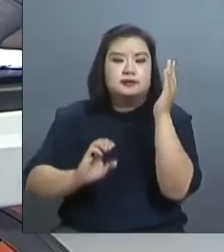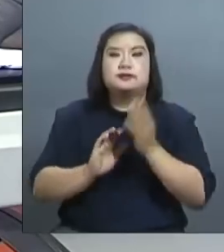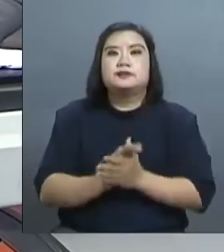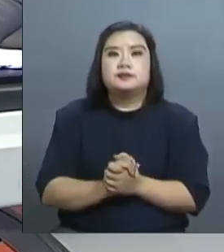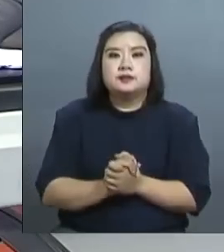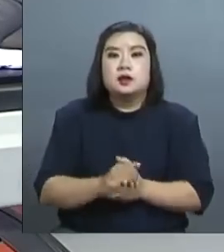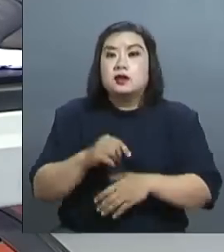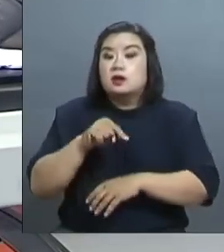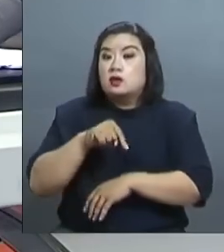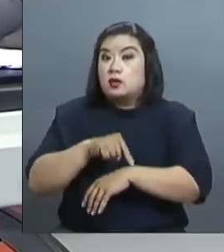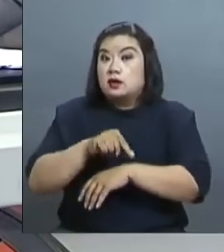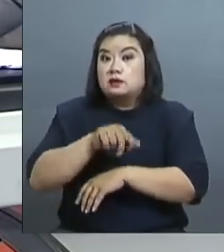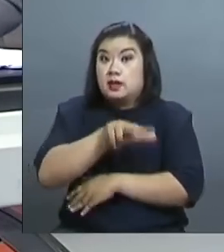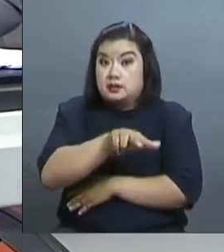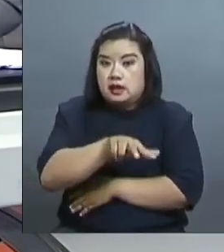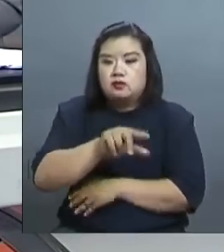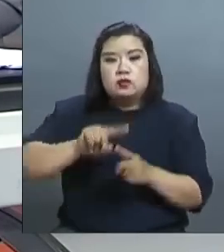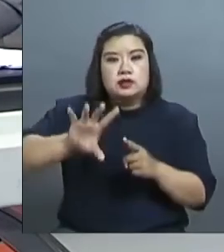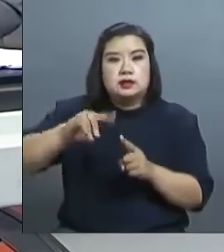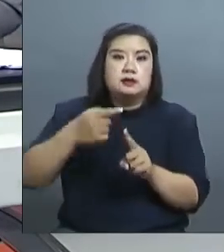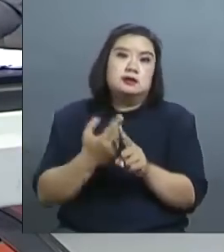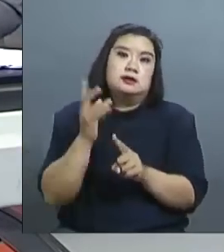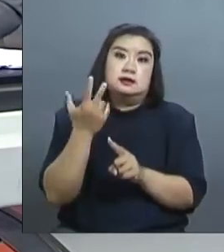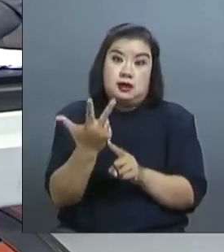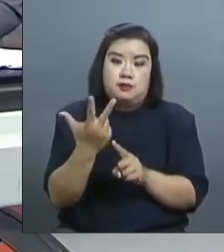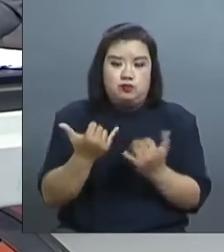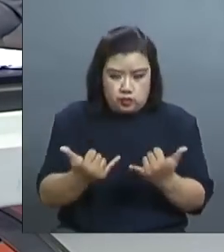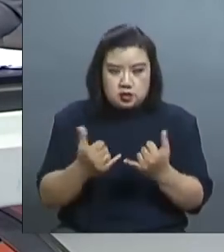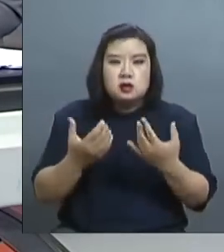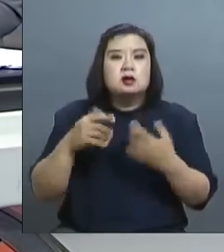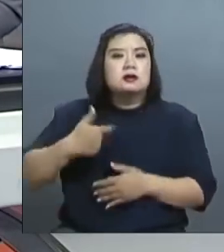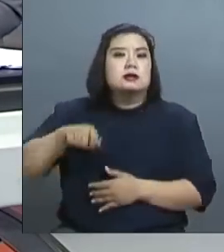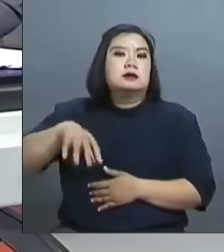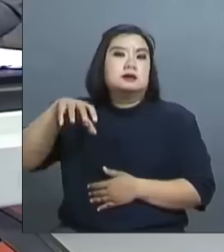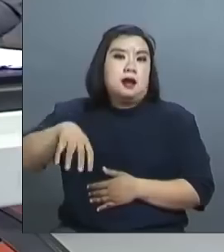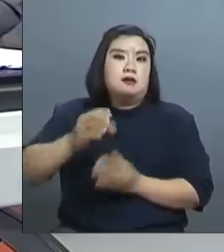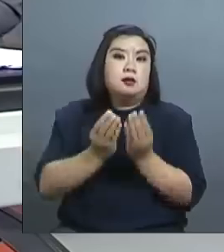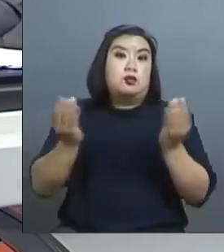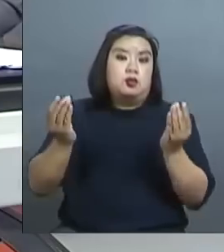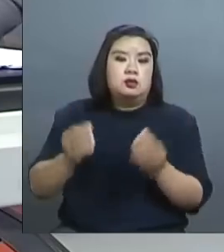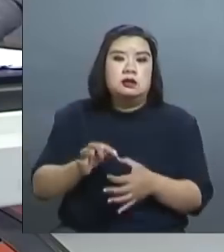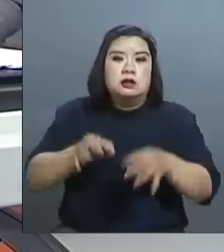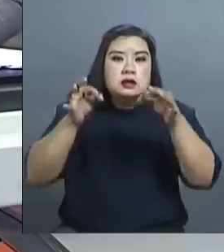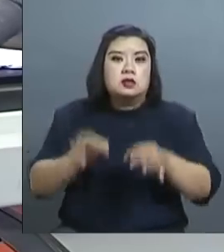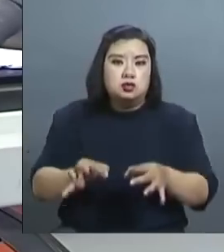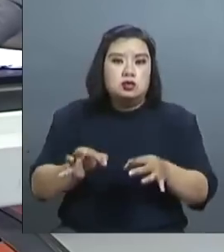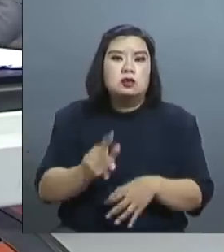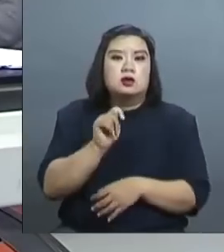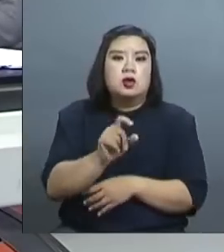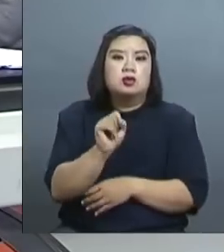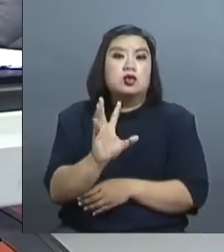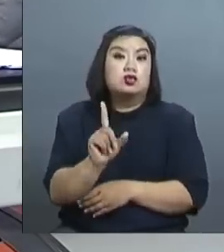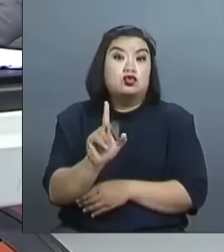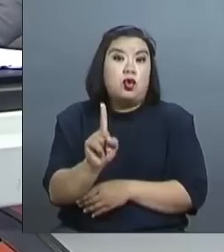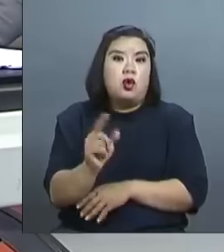15:00นในวันที่ 7มีนาคมนี้นะคะศาลรัฐธรรมนูญมีนัดฟังคำวินิจฉัยชี้ขาดคดียุบพรรคไทยรักษาชาติแต่